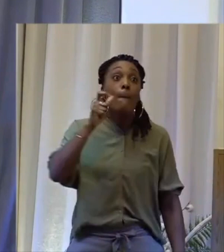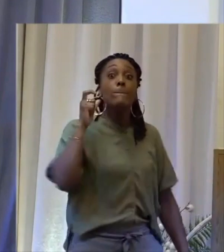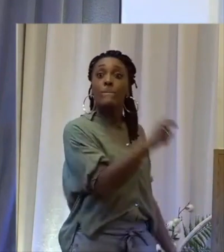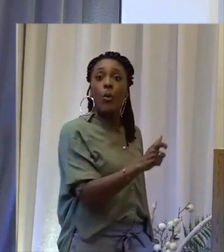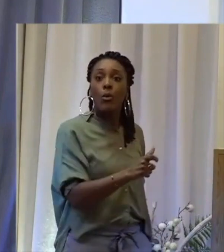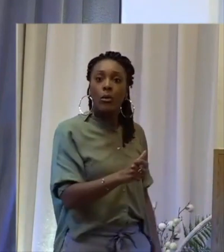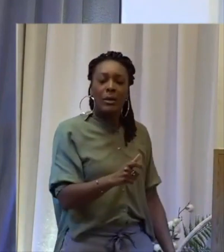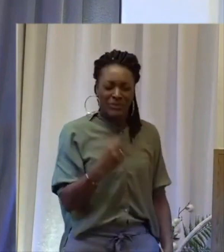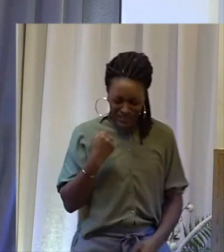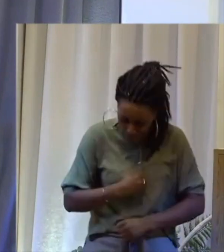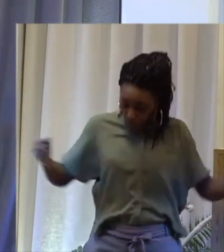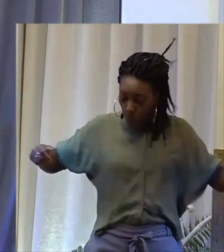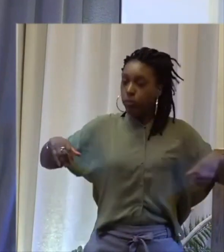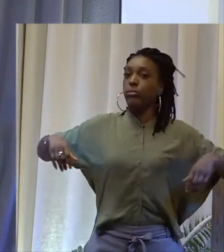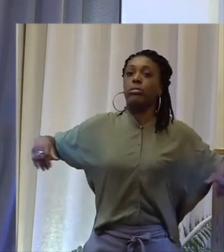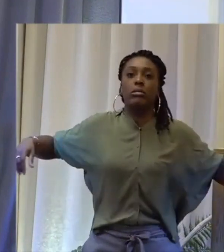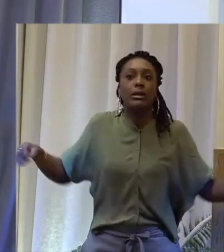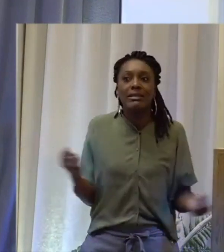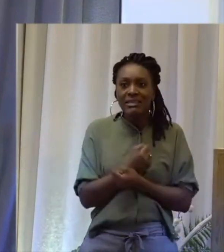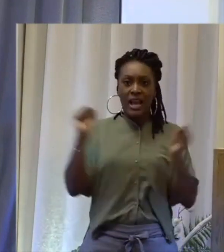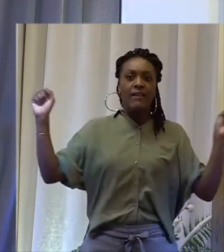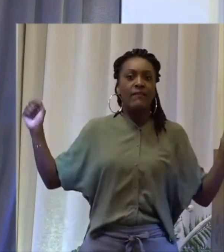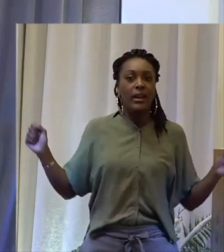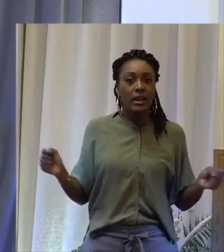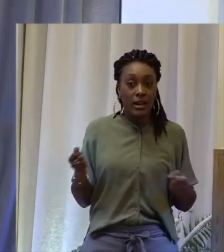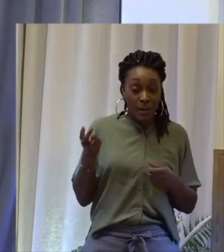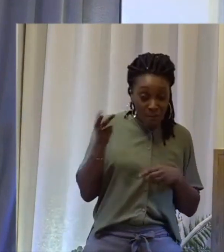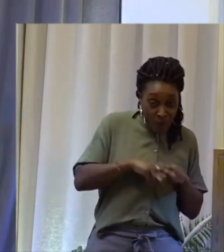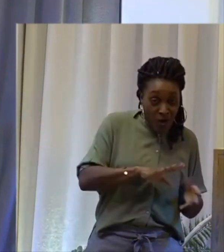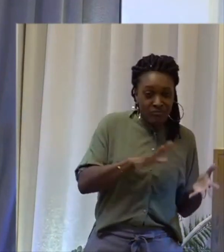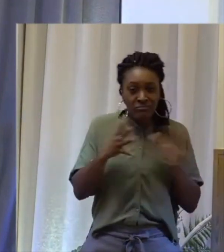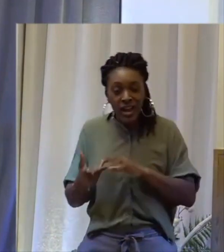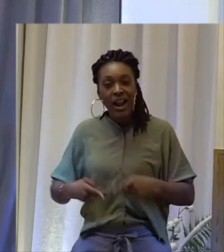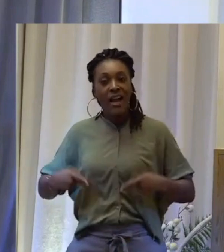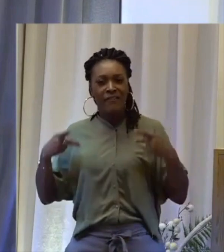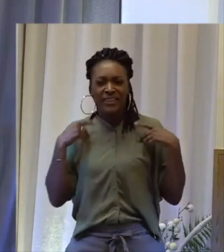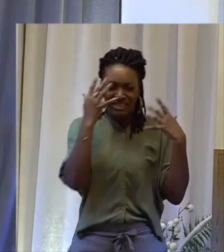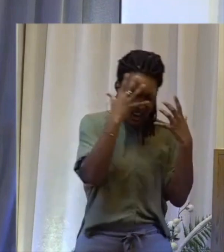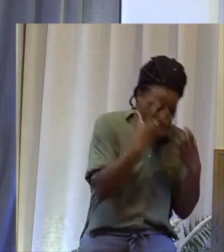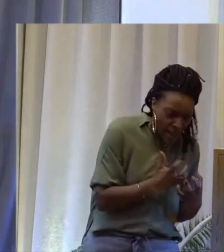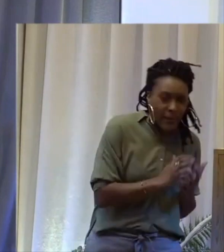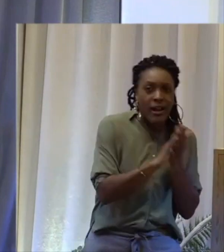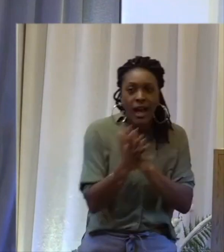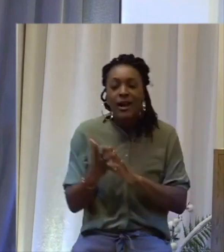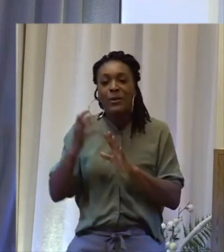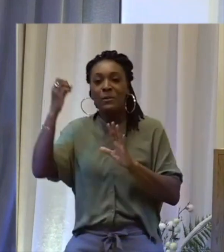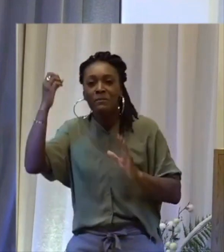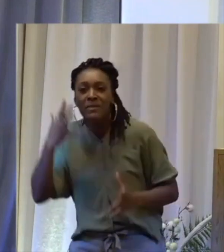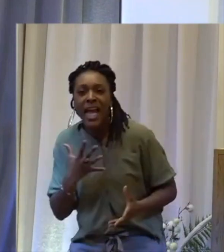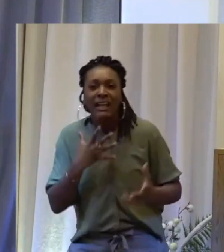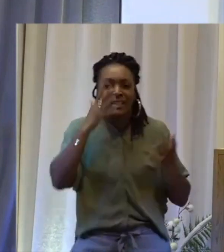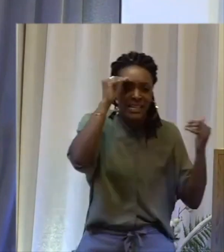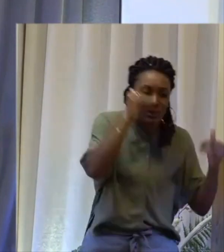cette femme a été délivrée. Cette femme est passée de la mort à la vie, passée des ténèbres à la lumière, passée